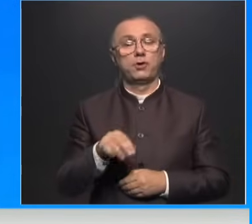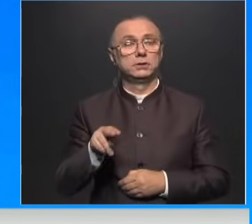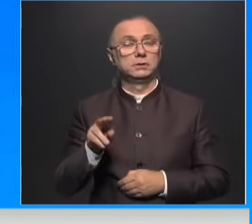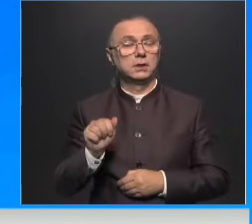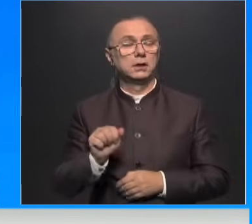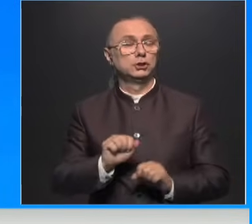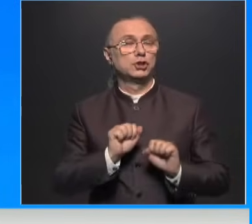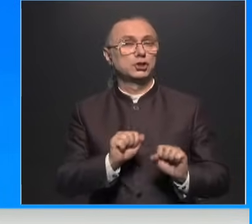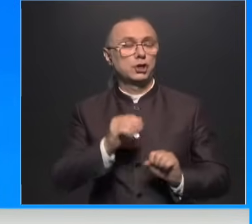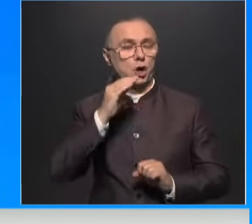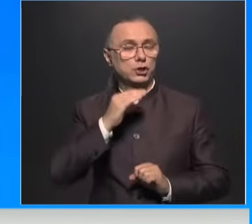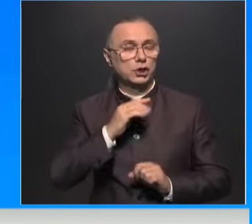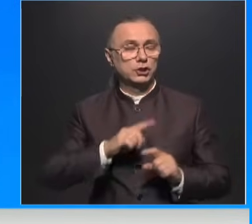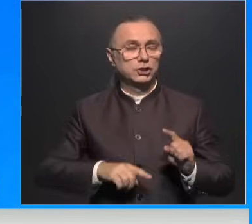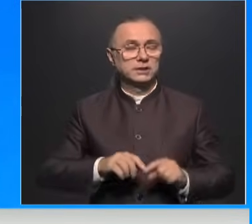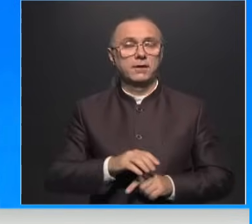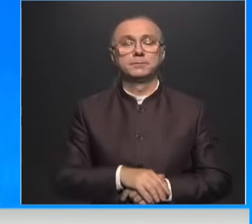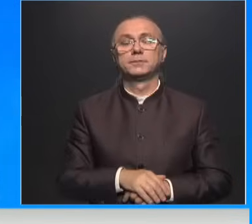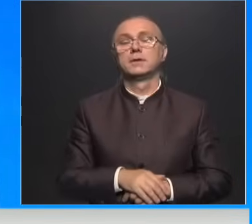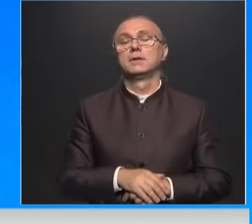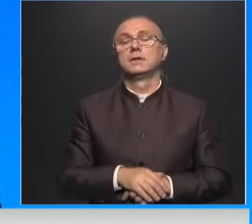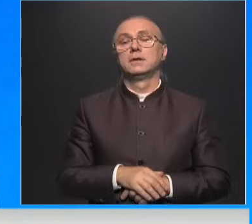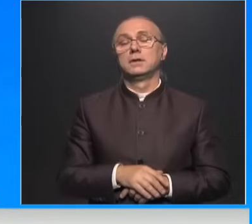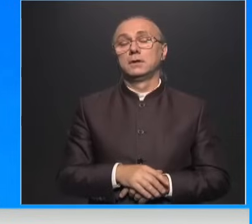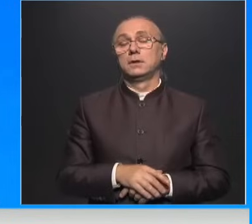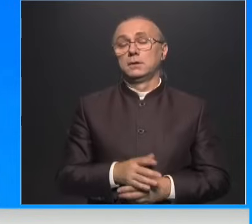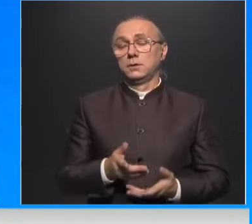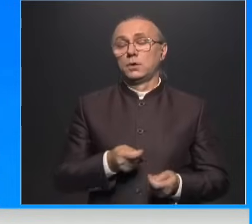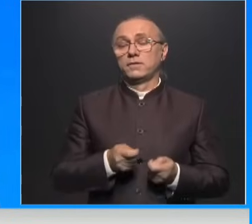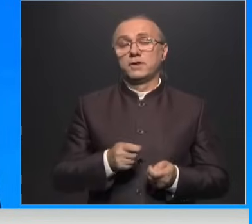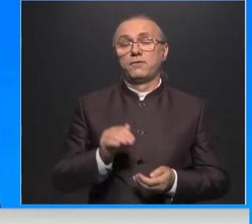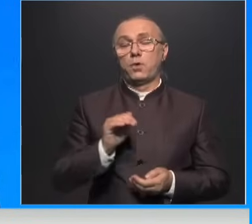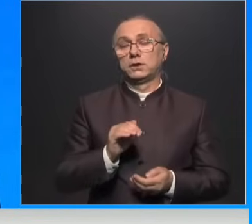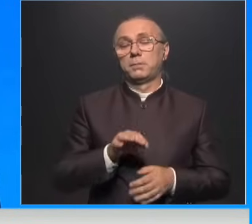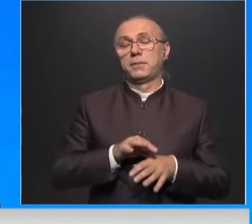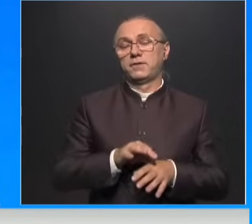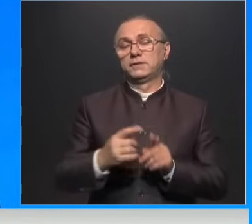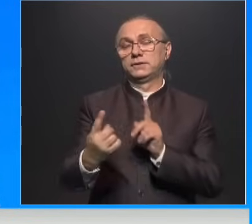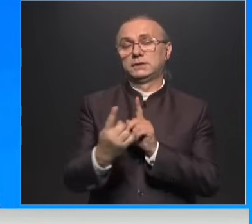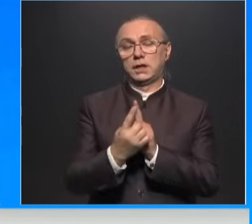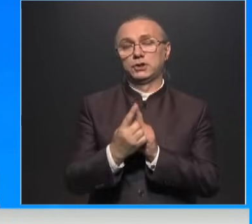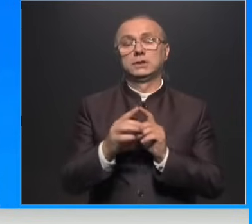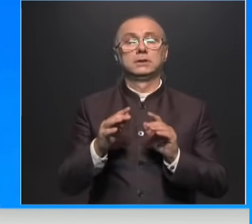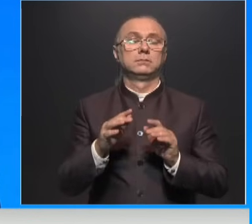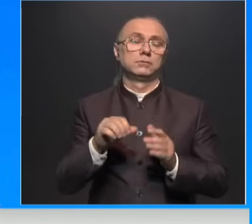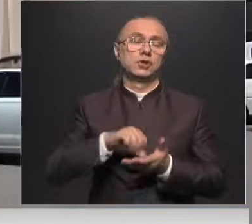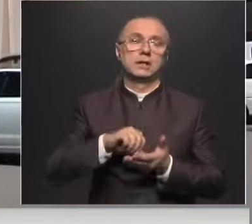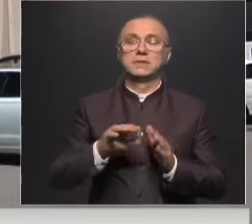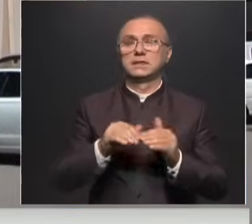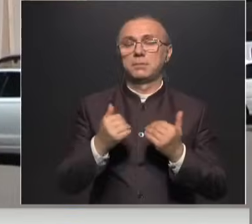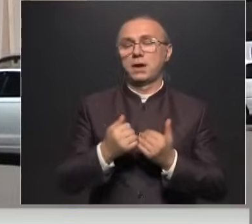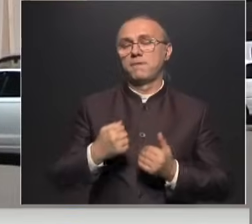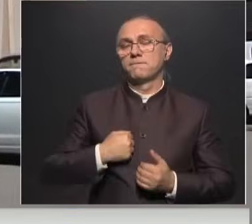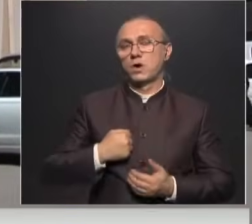осветил помещение и провел встречу с первыми посетителями, участниками СВО и членами семей военнослужащих.